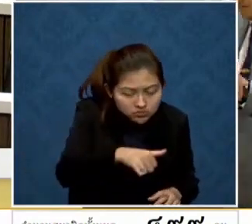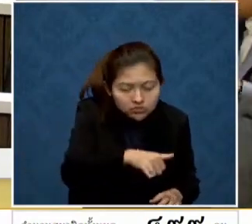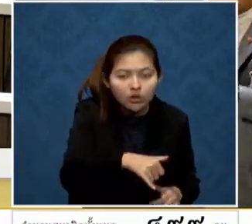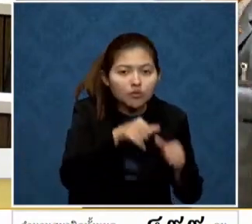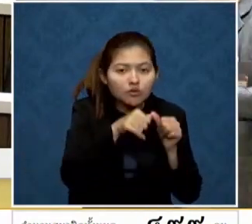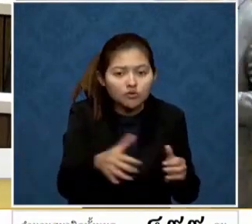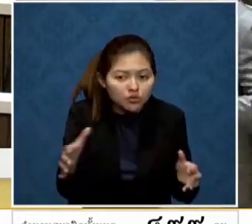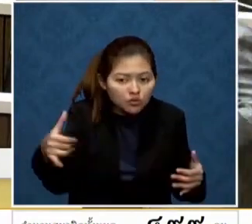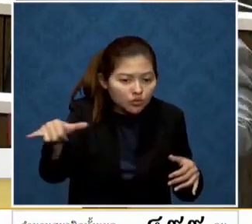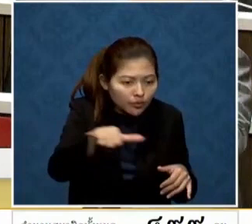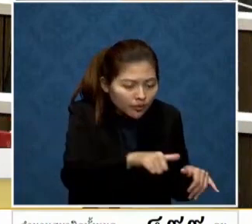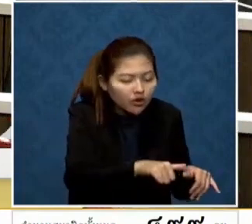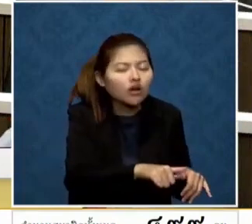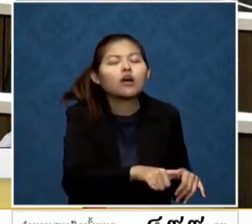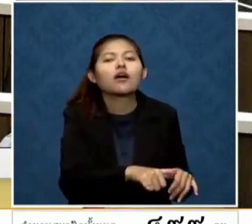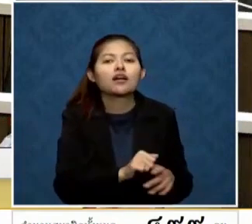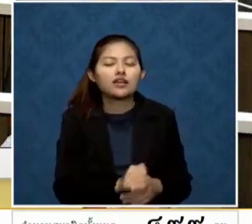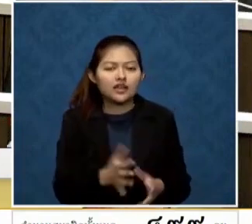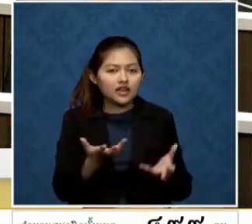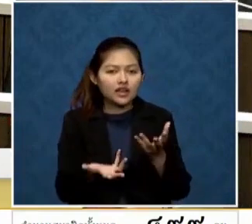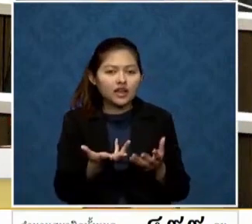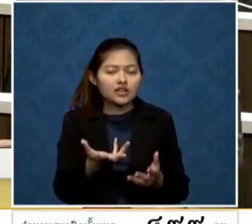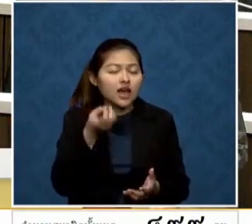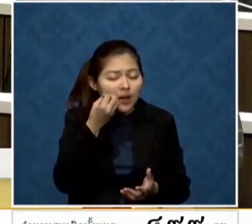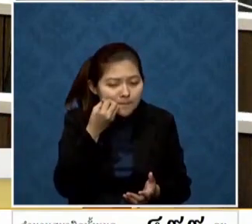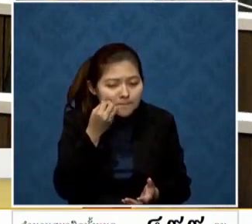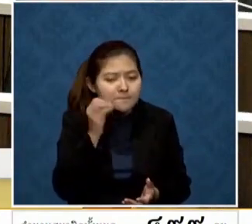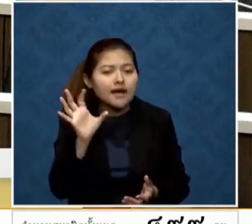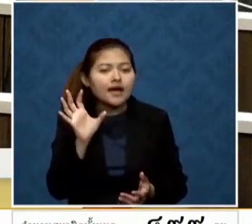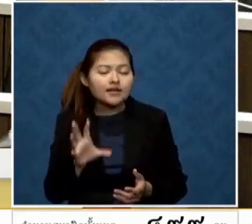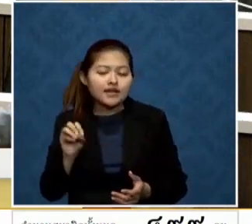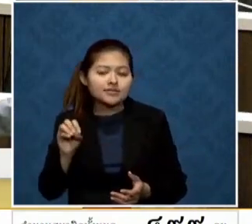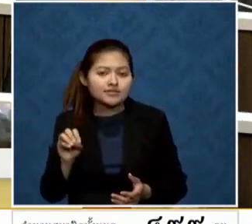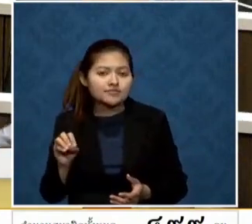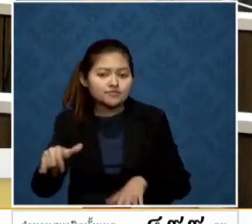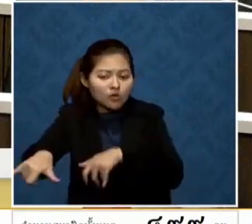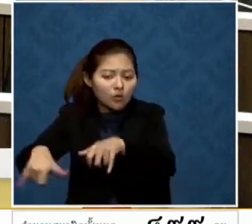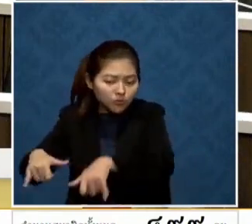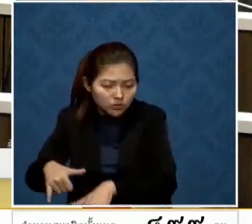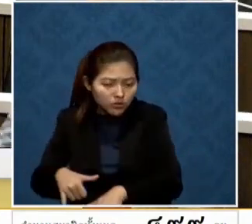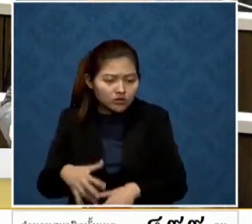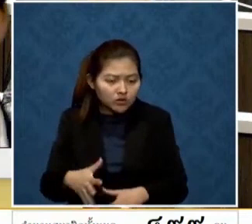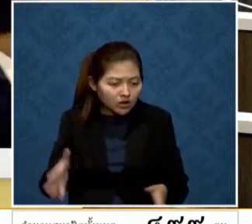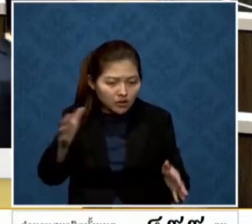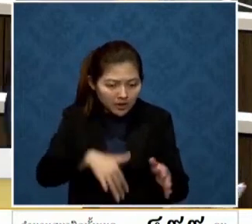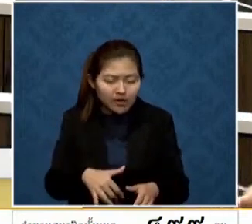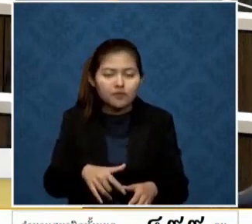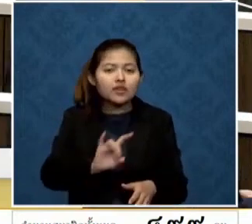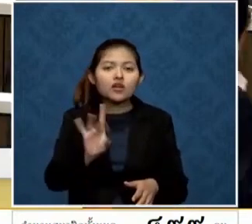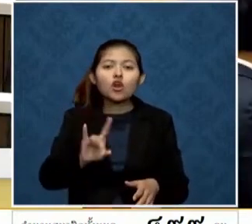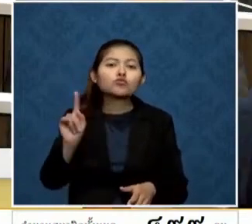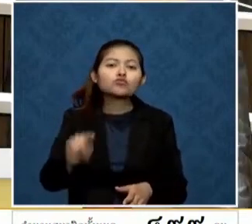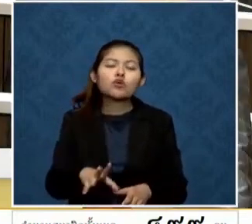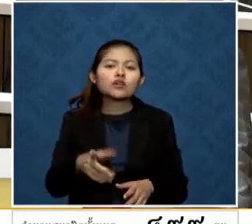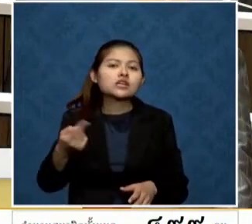ครับจำนวน 100ตัวเท่ากันไม่ว่าคุณจะเอากลับบ้านไปเลี้ยง 50ตัวสักพักก็จะกลับมาเป็น 100ตัวเท่าเดิมนะ